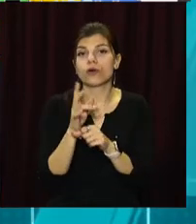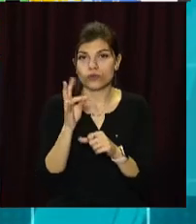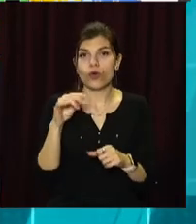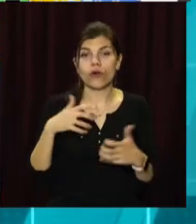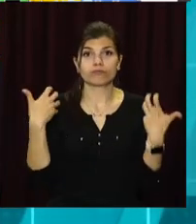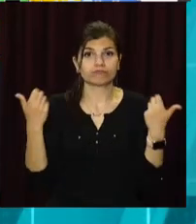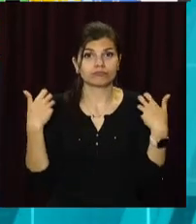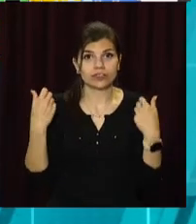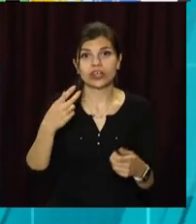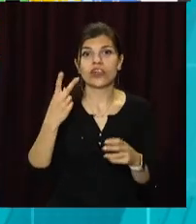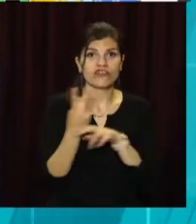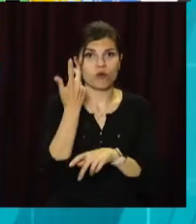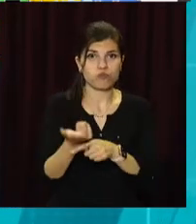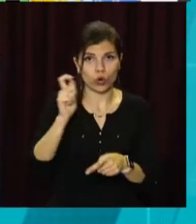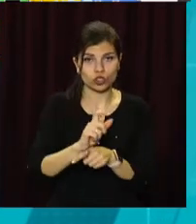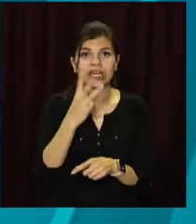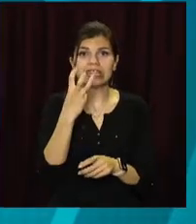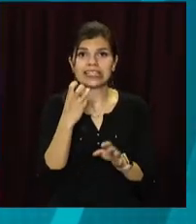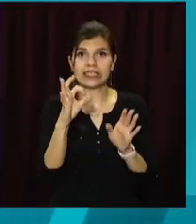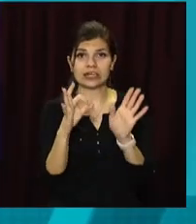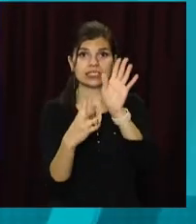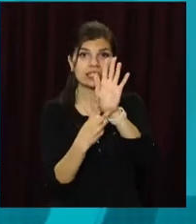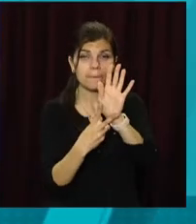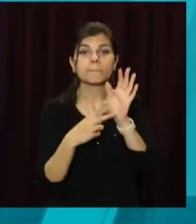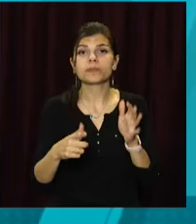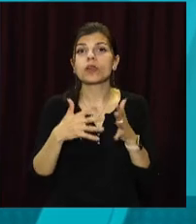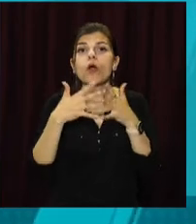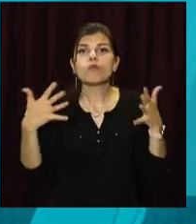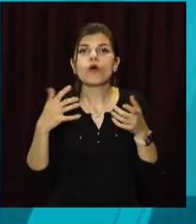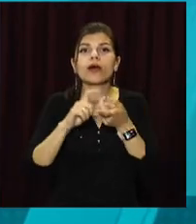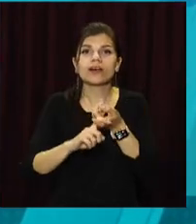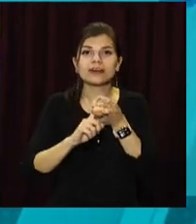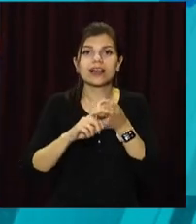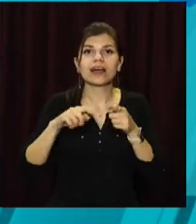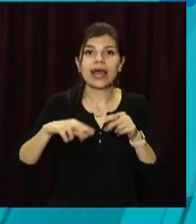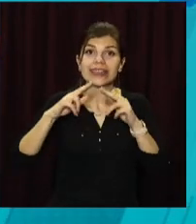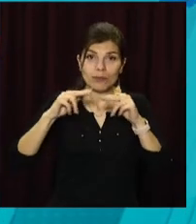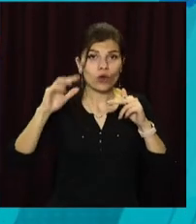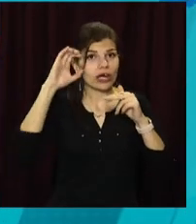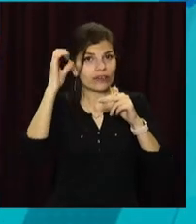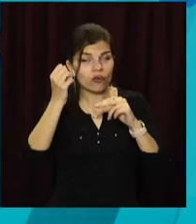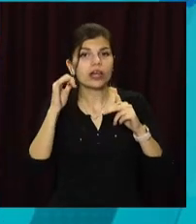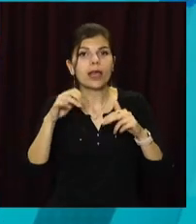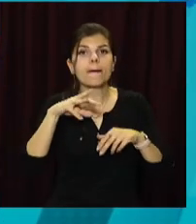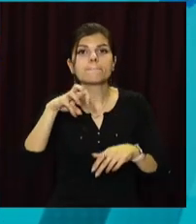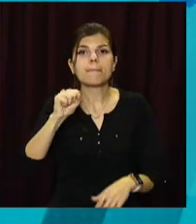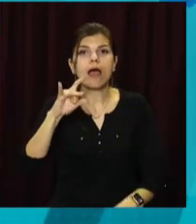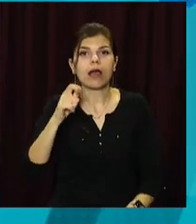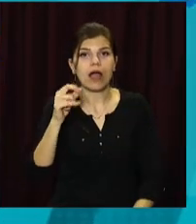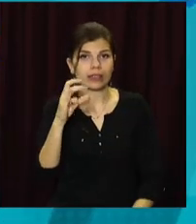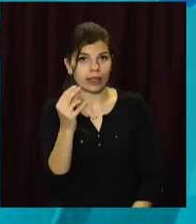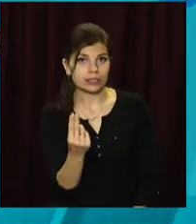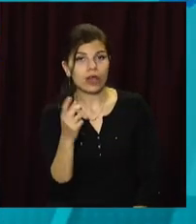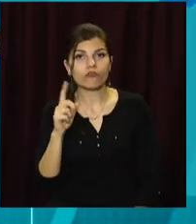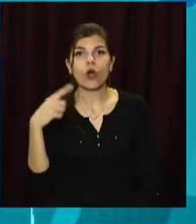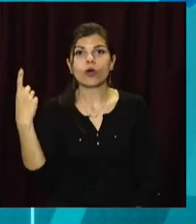долали інфекцію двічі більше людей – 307. В антилідерах за кількістю нових заражених – Дніпро, Кривий Ріг та Марганець. Зокрема, в